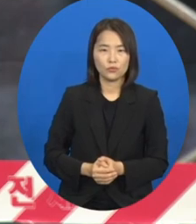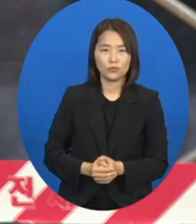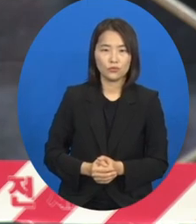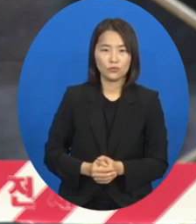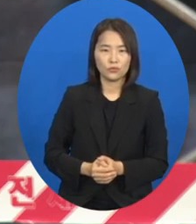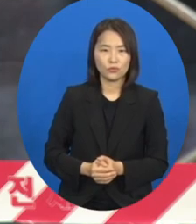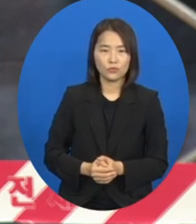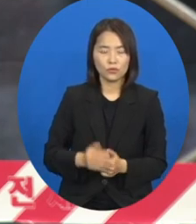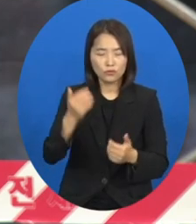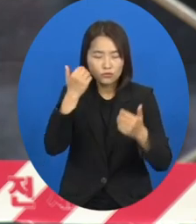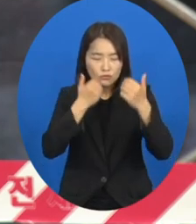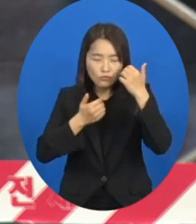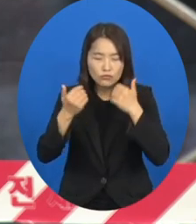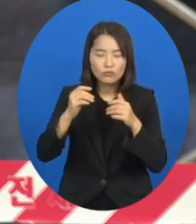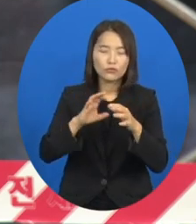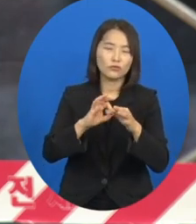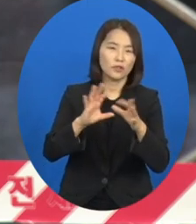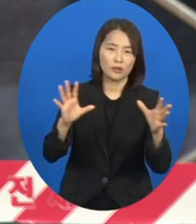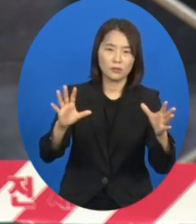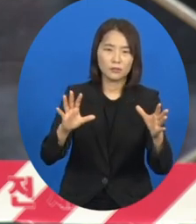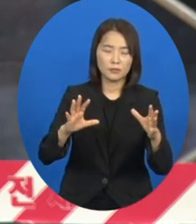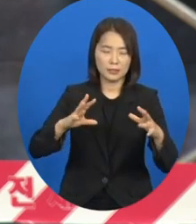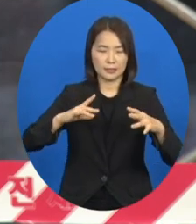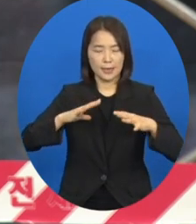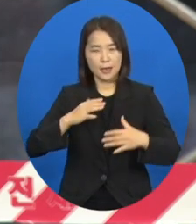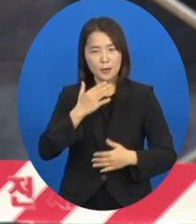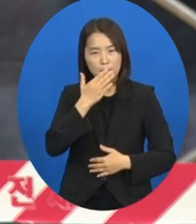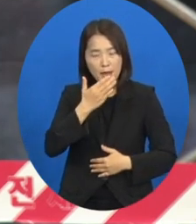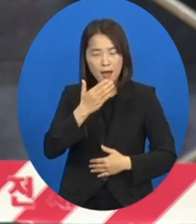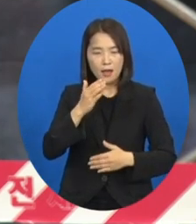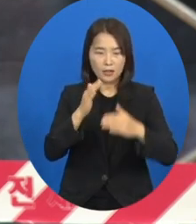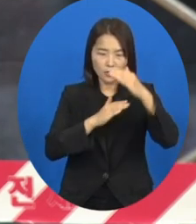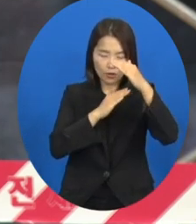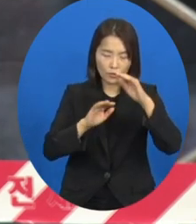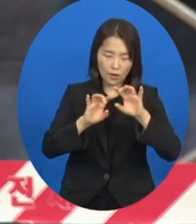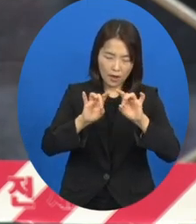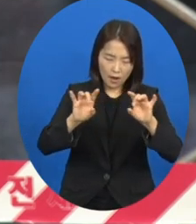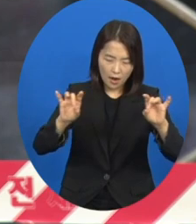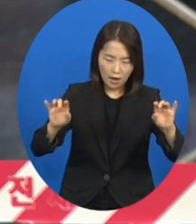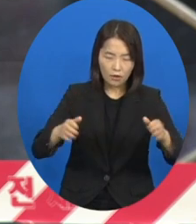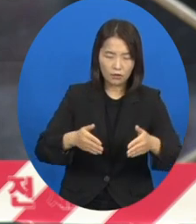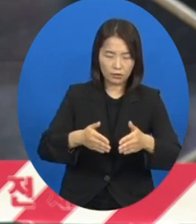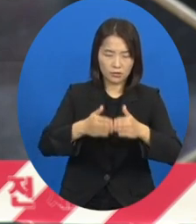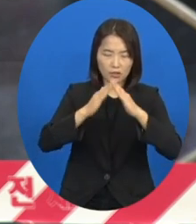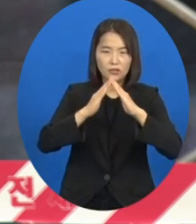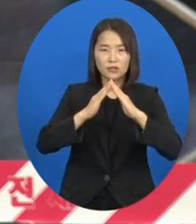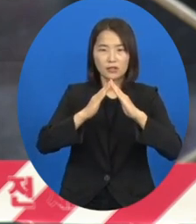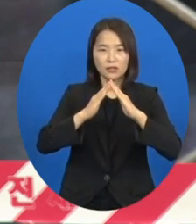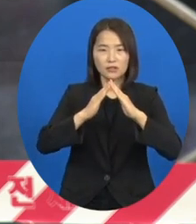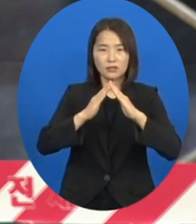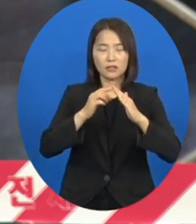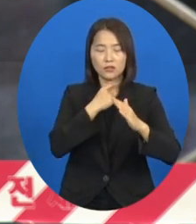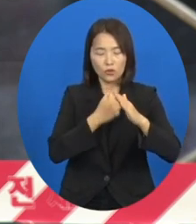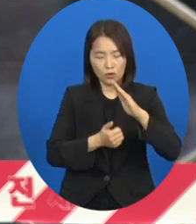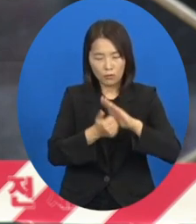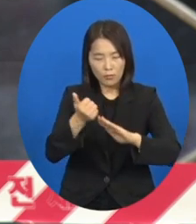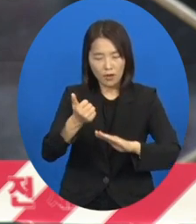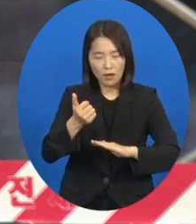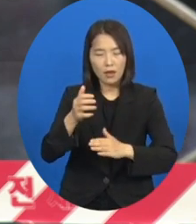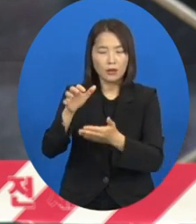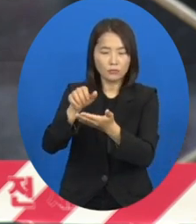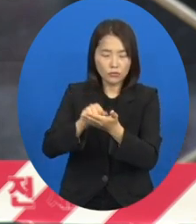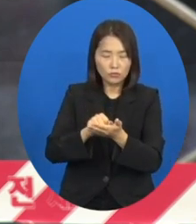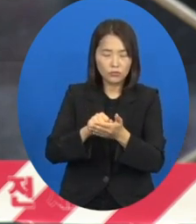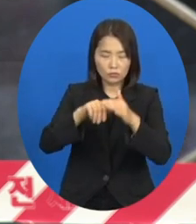우리 누구에게나 자랑할 만한 성도 한 사람 한 사람으로 세워져 가는 그런 소망을 품게 되는 우리 모두가